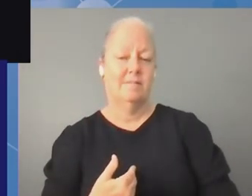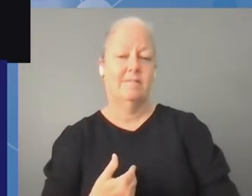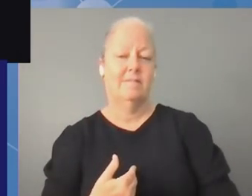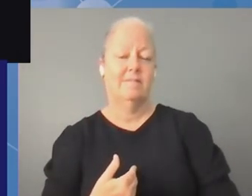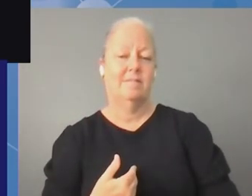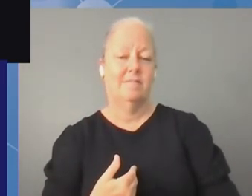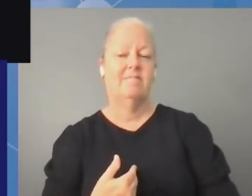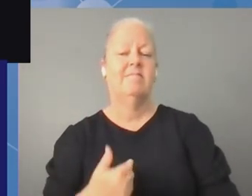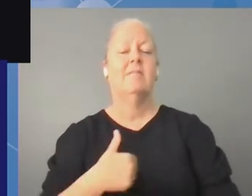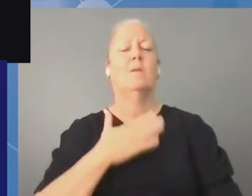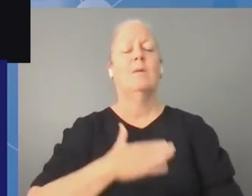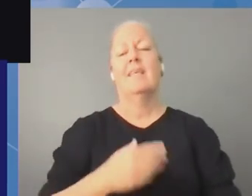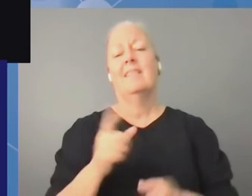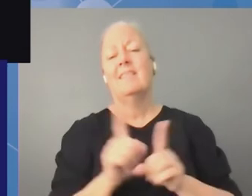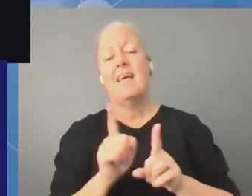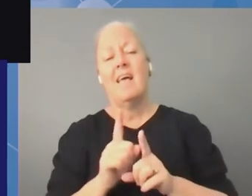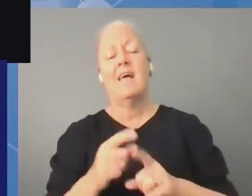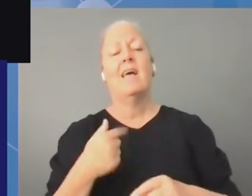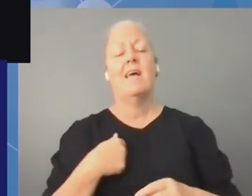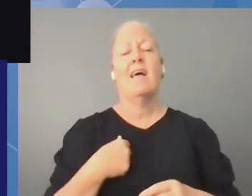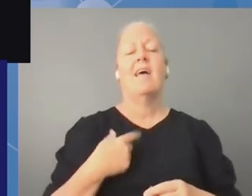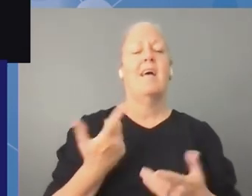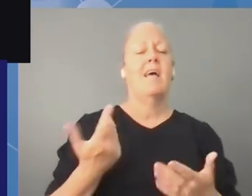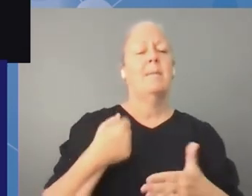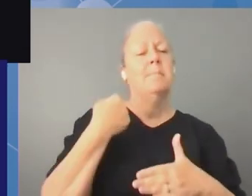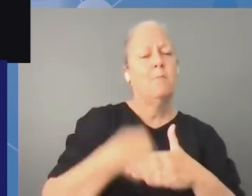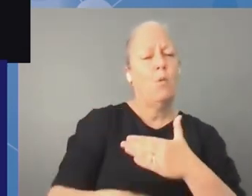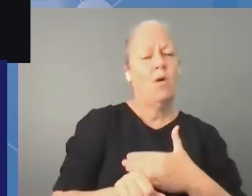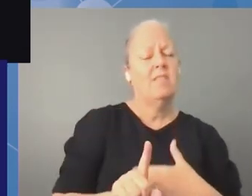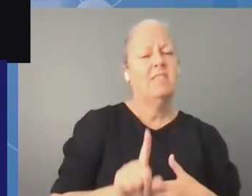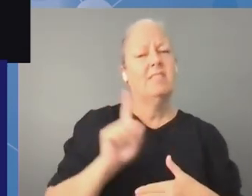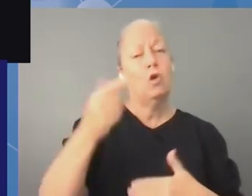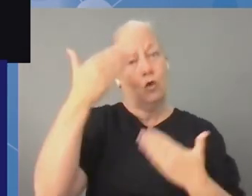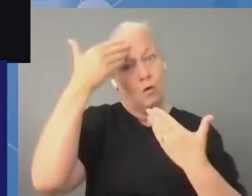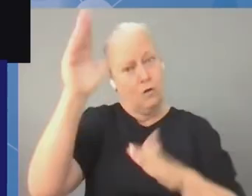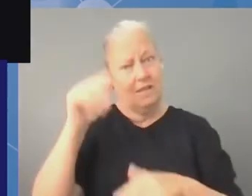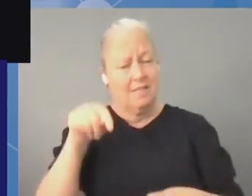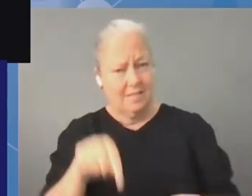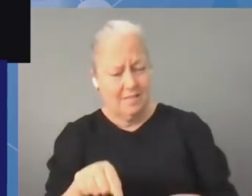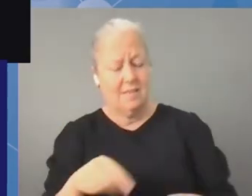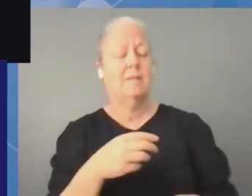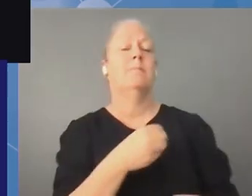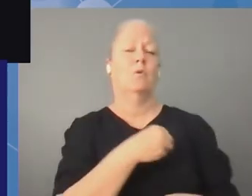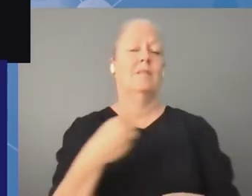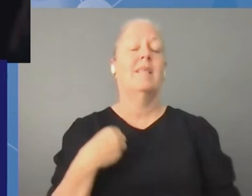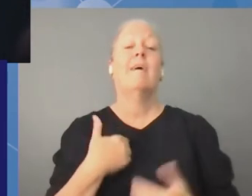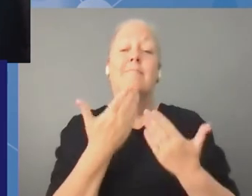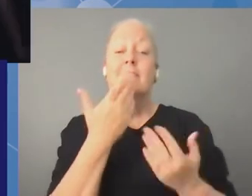我想在这里前面已经所说的吧，内容的吧，